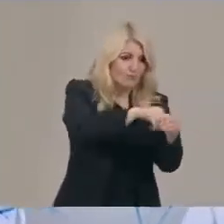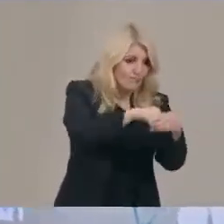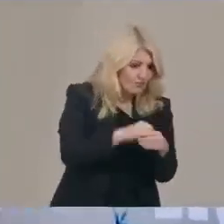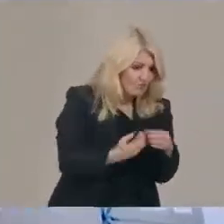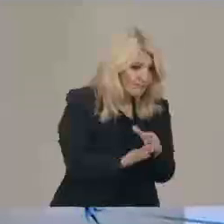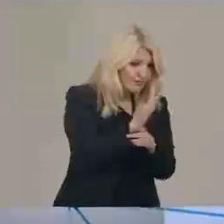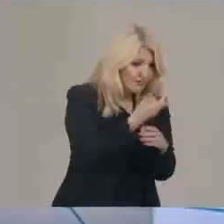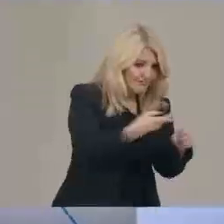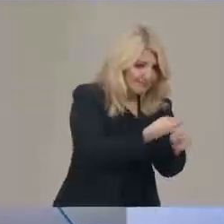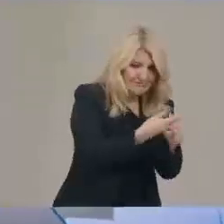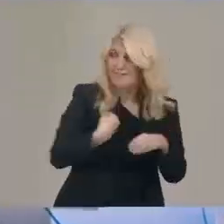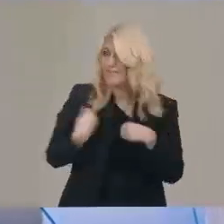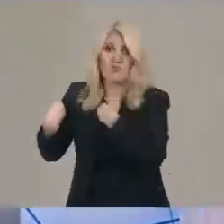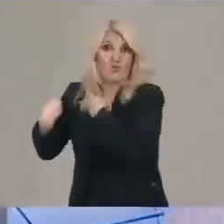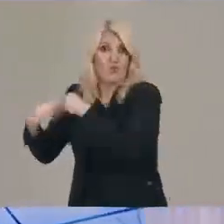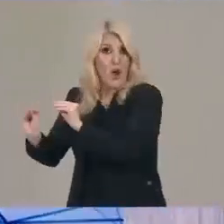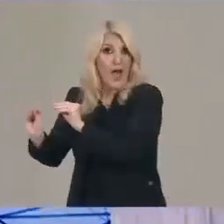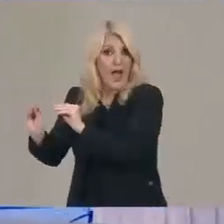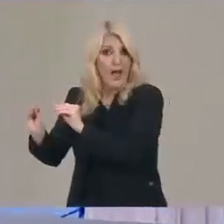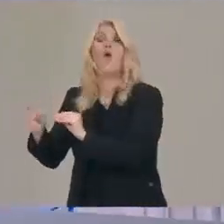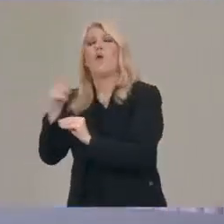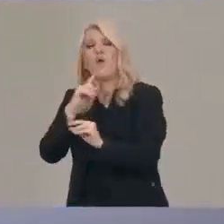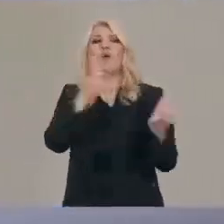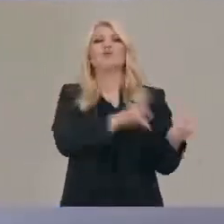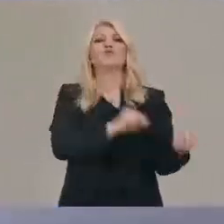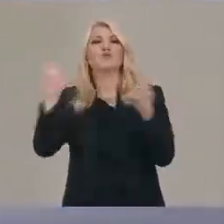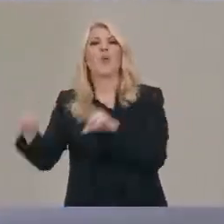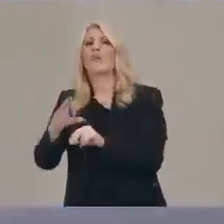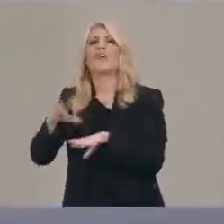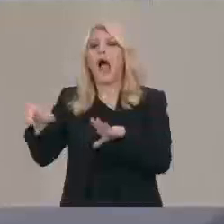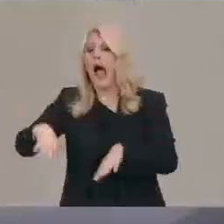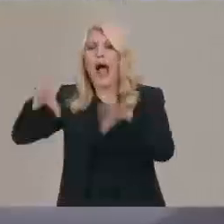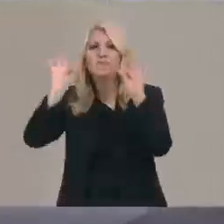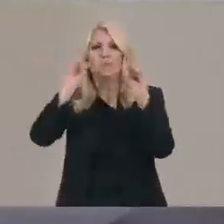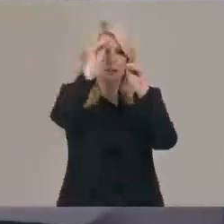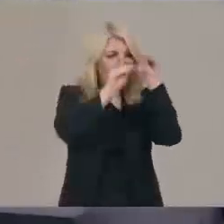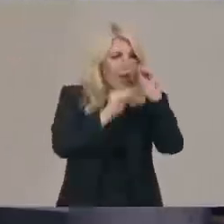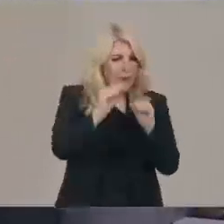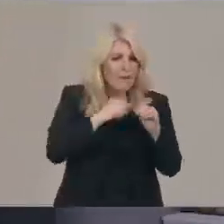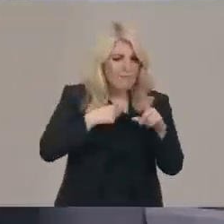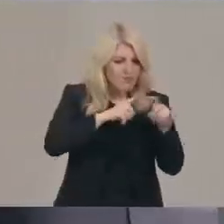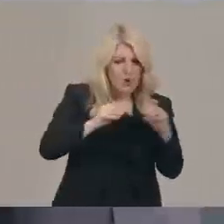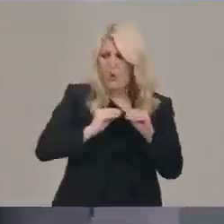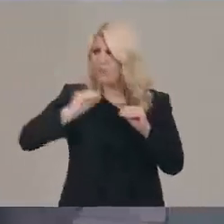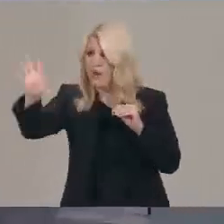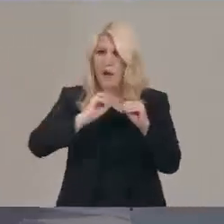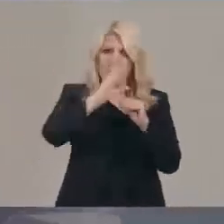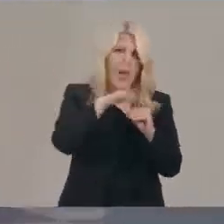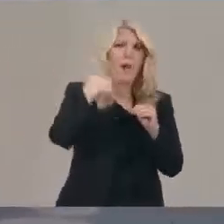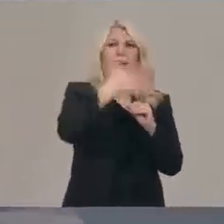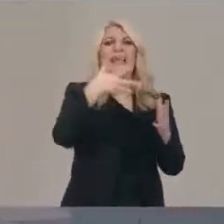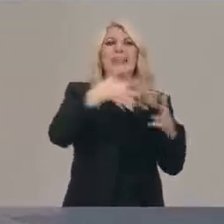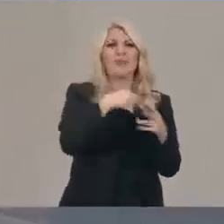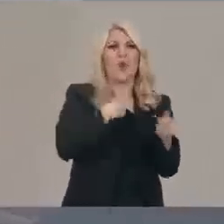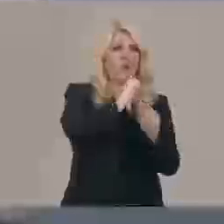έχουμε την καθολική επέκταση του ηλεκτρονικού τιμολογίου. Το ηλεκτρονικό τιμολόγιο ισχύει ήδη μερικώς,